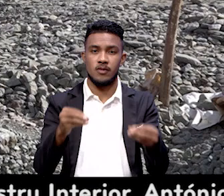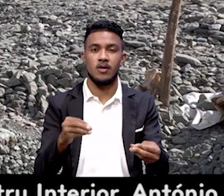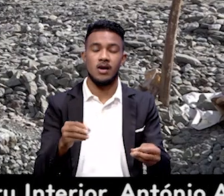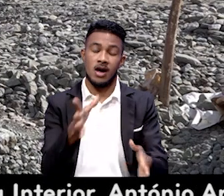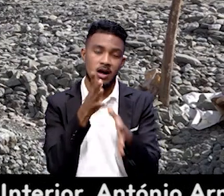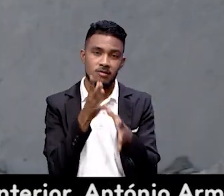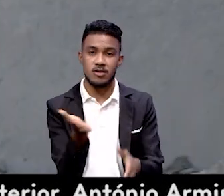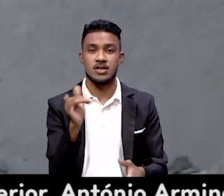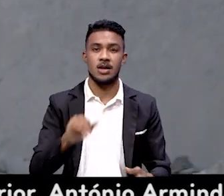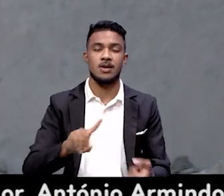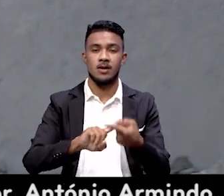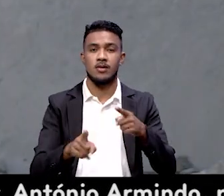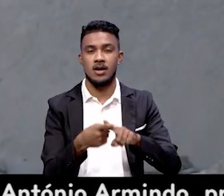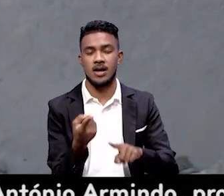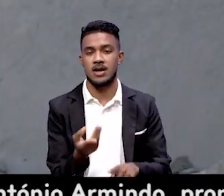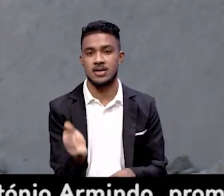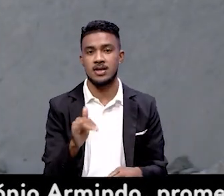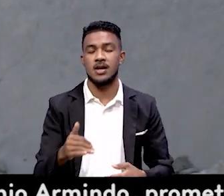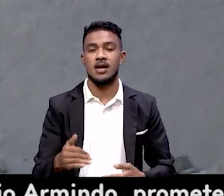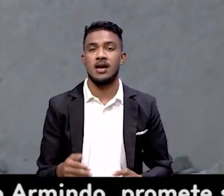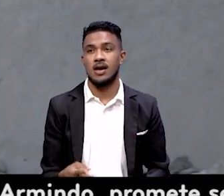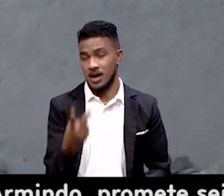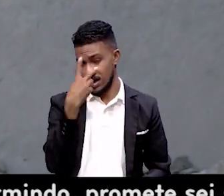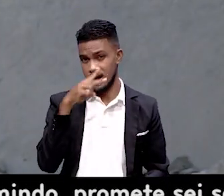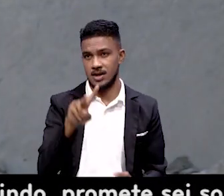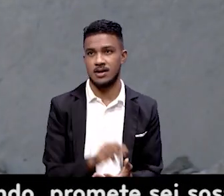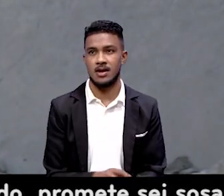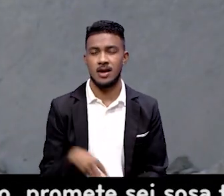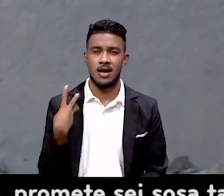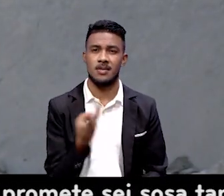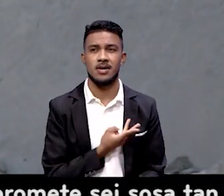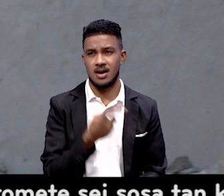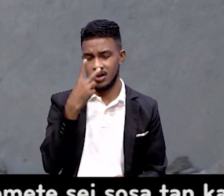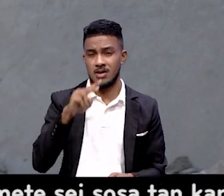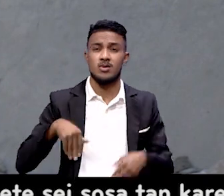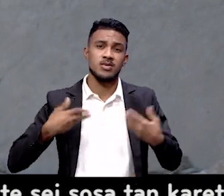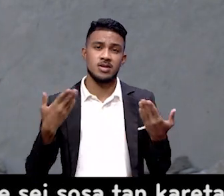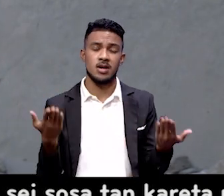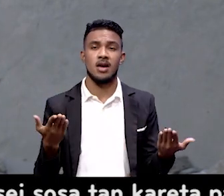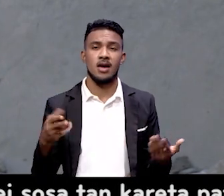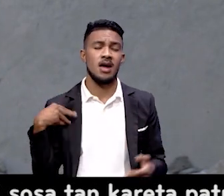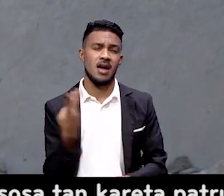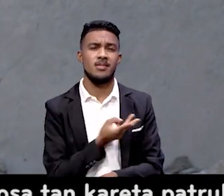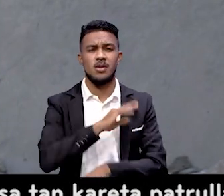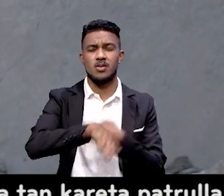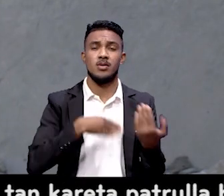nene. Misal apa bos sirani hari bayi dene? Laiha, kami hari malu kan sama. Aku orang buat tutu laiha kami.